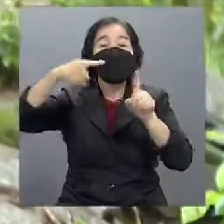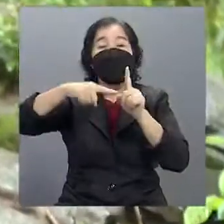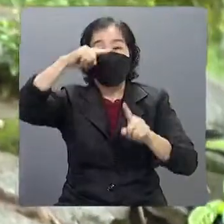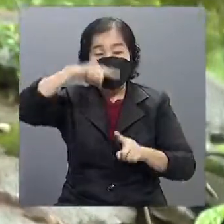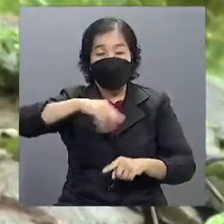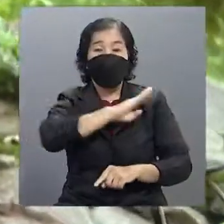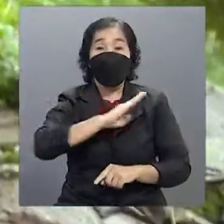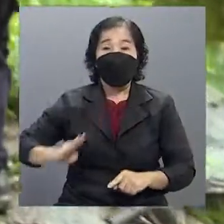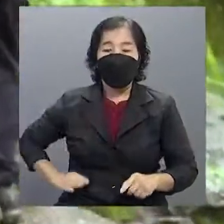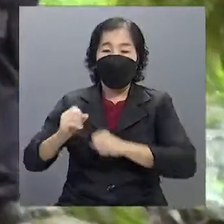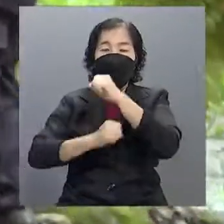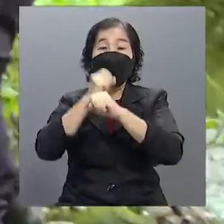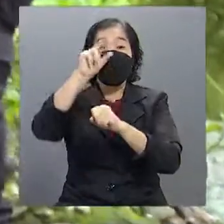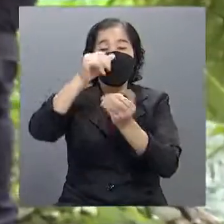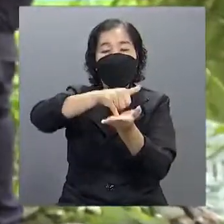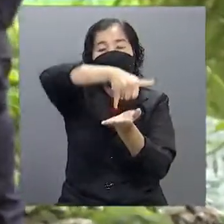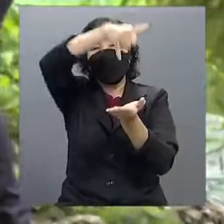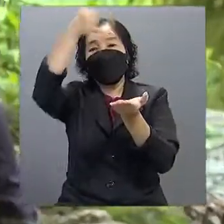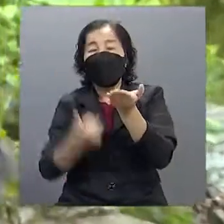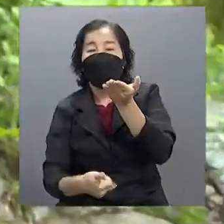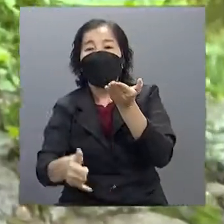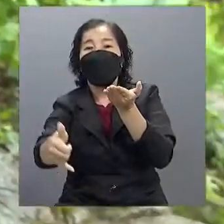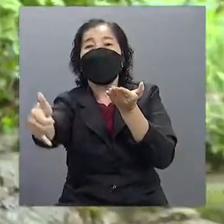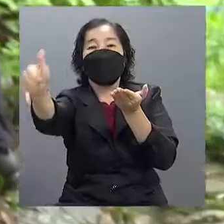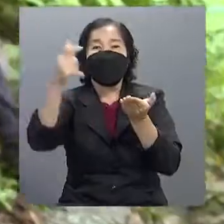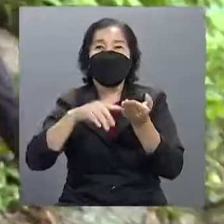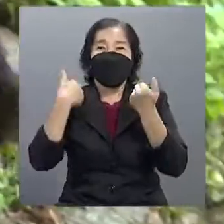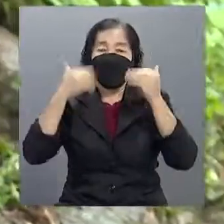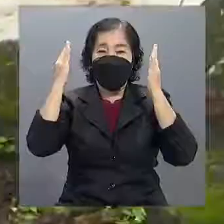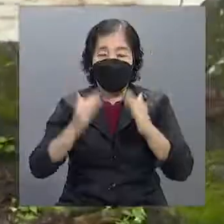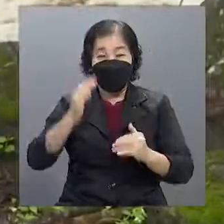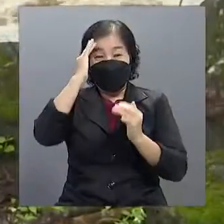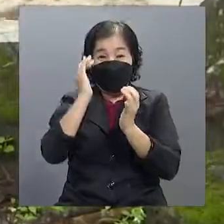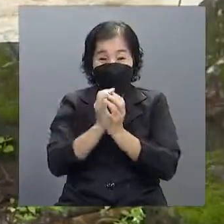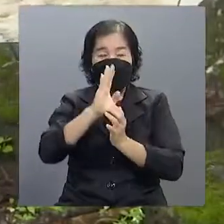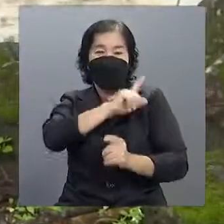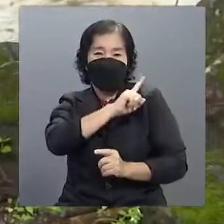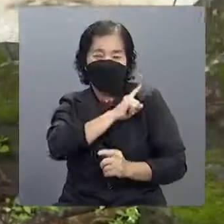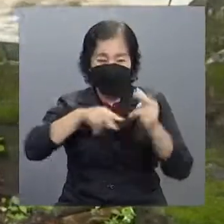เรือและสูญหายไปขณะที่วันนี้เจ้าหน้าที่ก็จะระดมกำลังเร่งค้นหากันอีกครั้งหนึ่งค่ะ